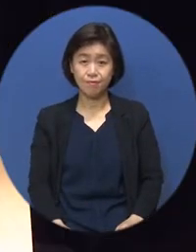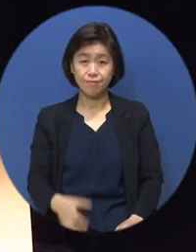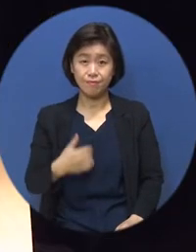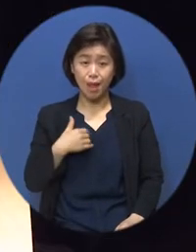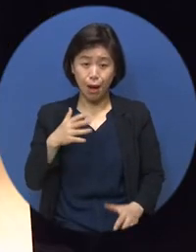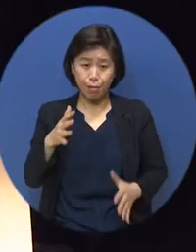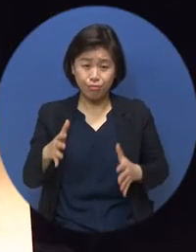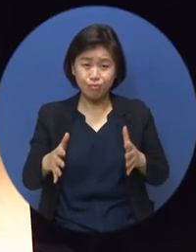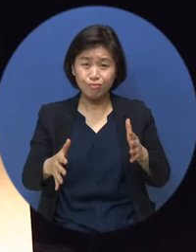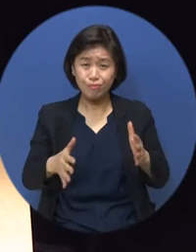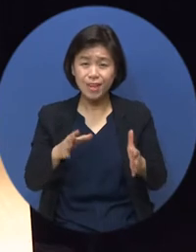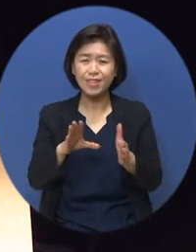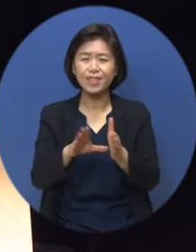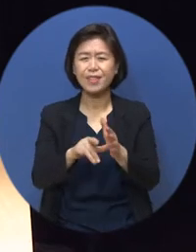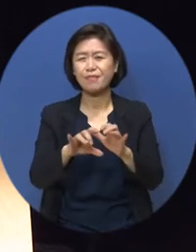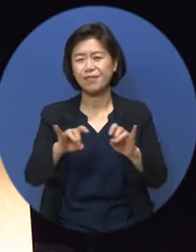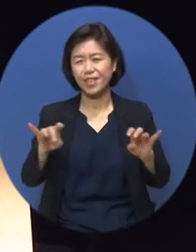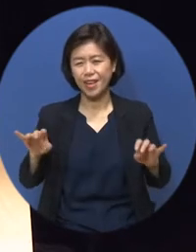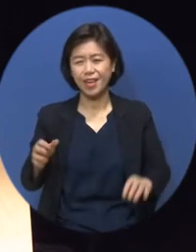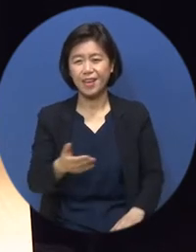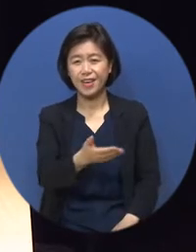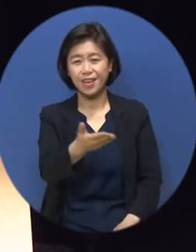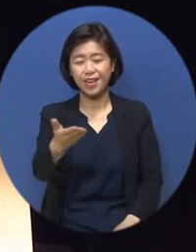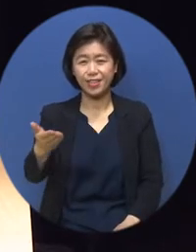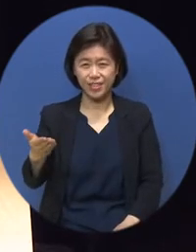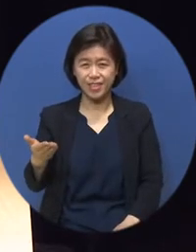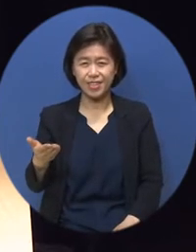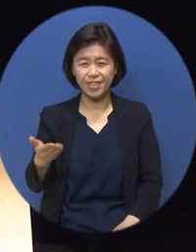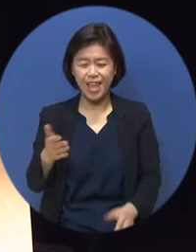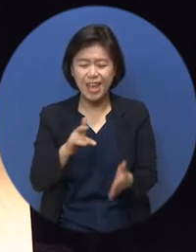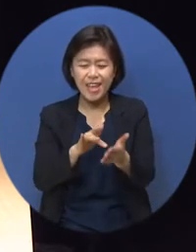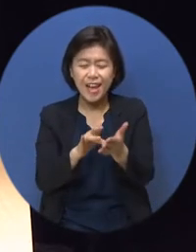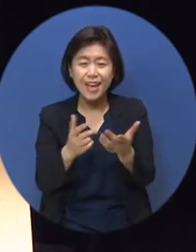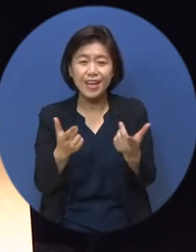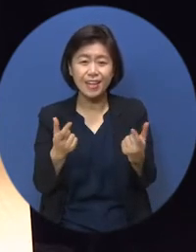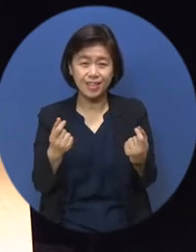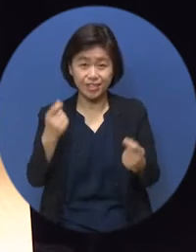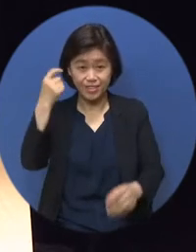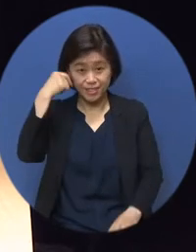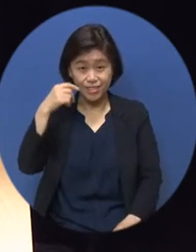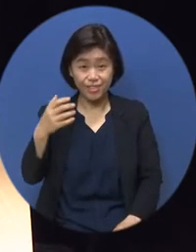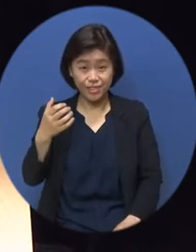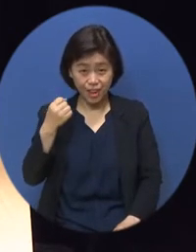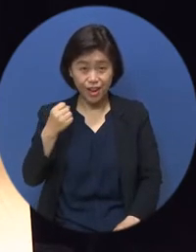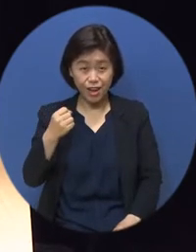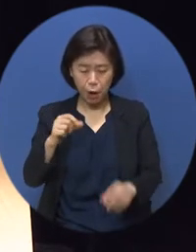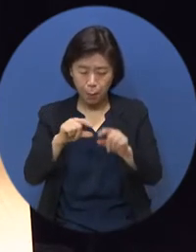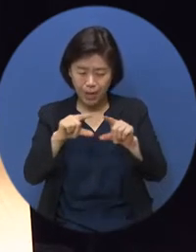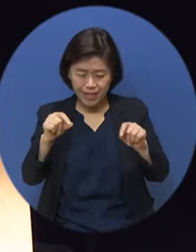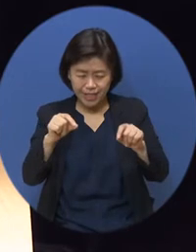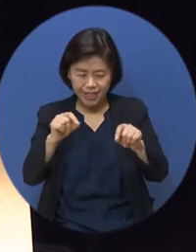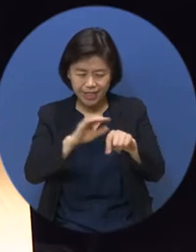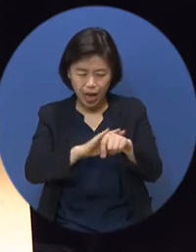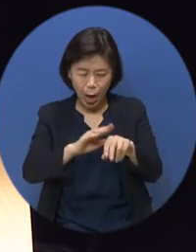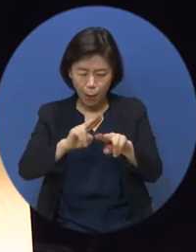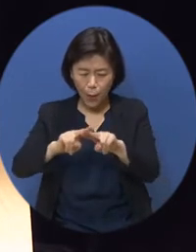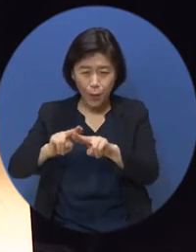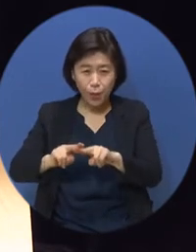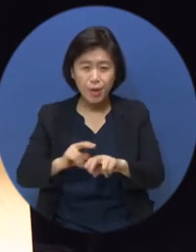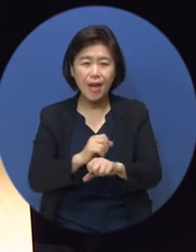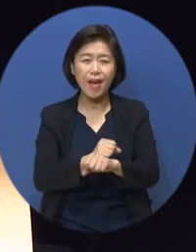자리마다 여러분들께서 연고처럼, 반장고처럼 따뜻한 손길로 쓰다듬어